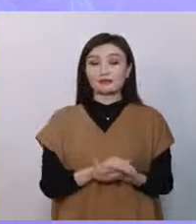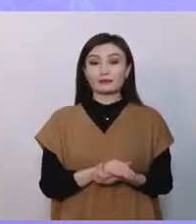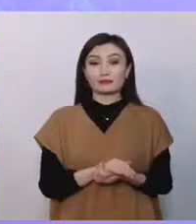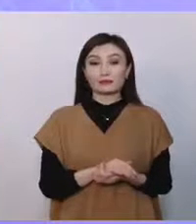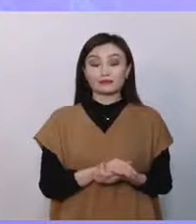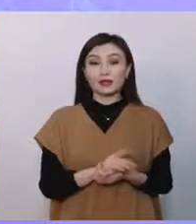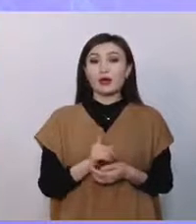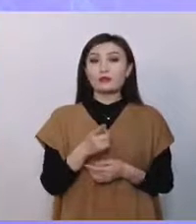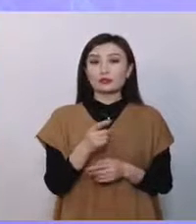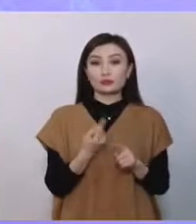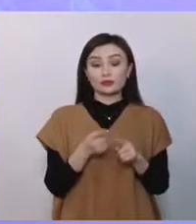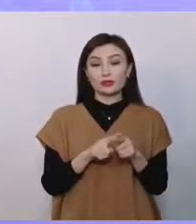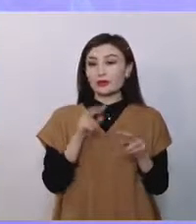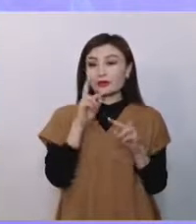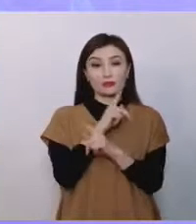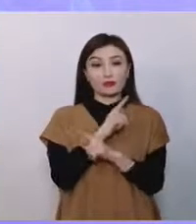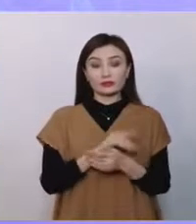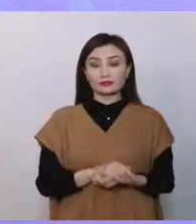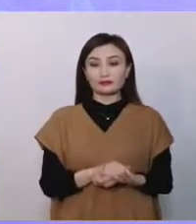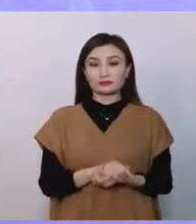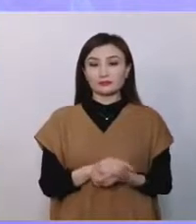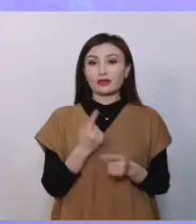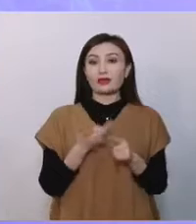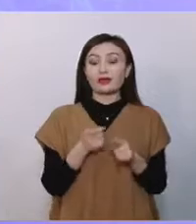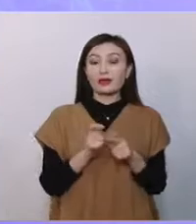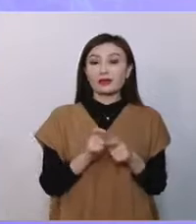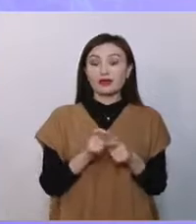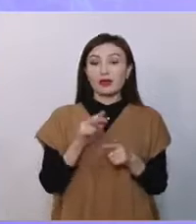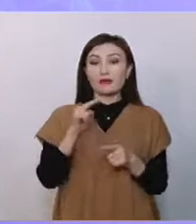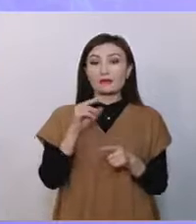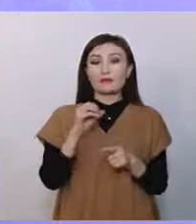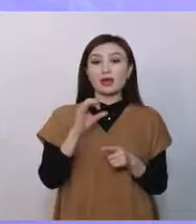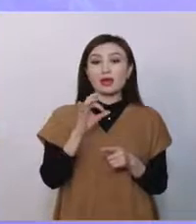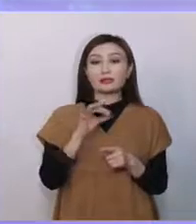почему эта запись неверность это периметр